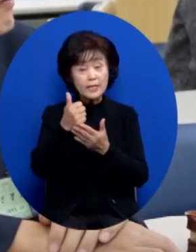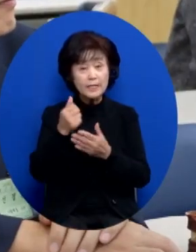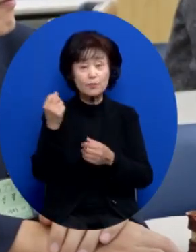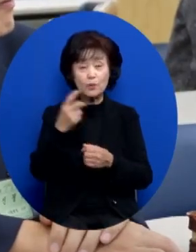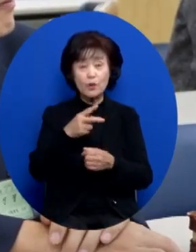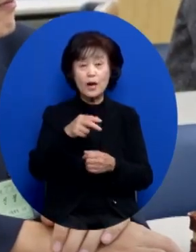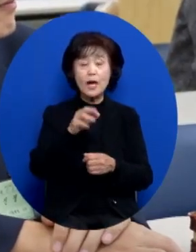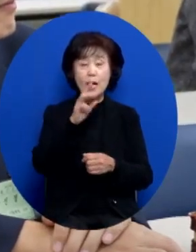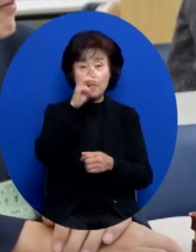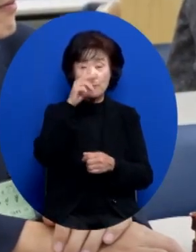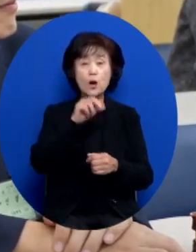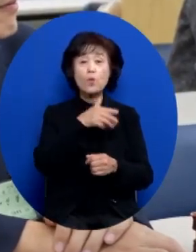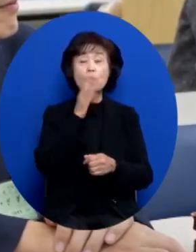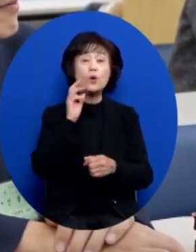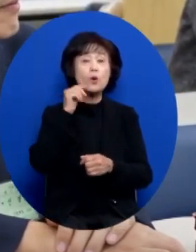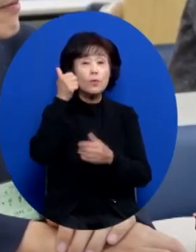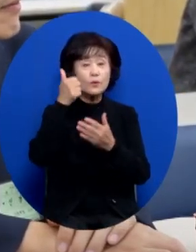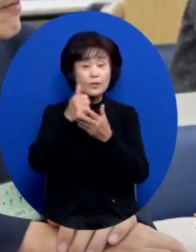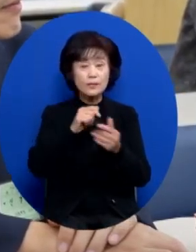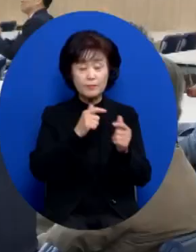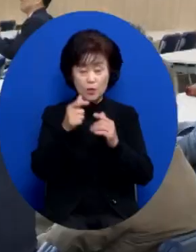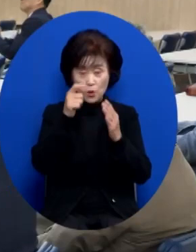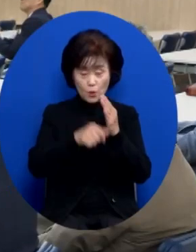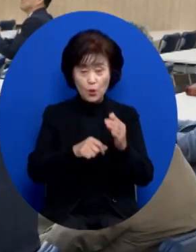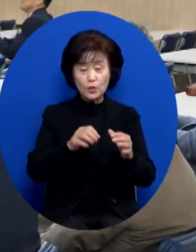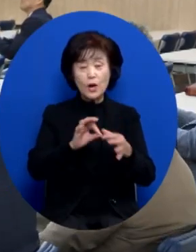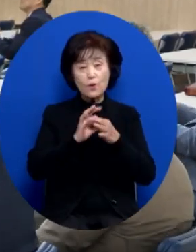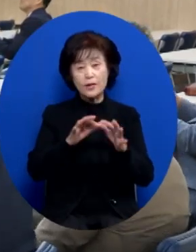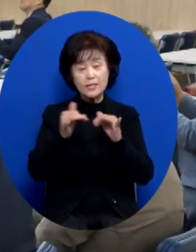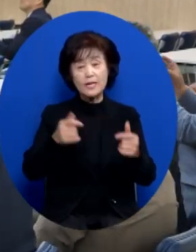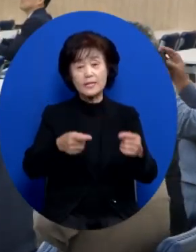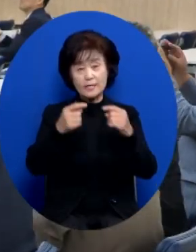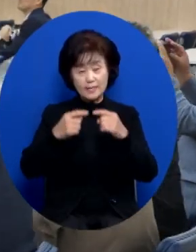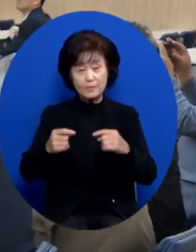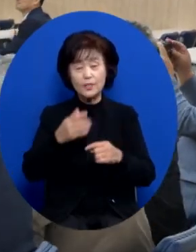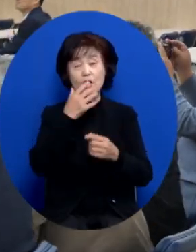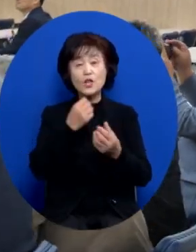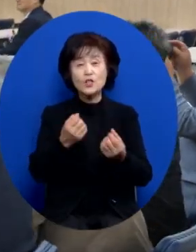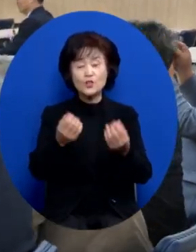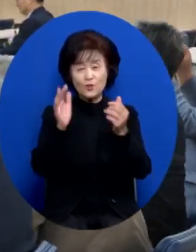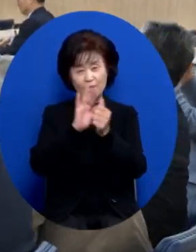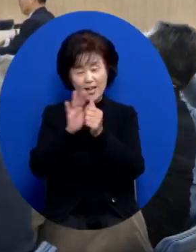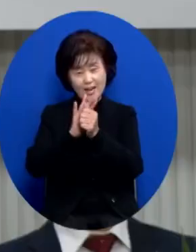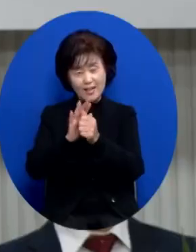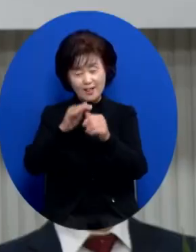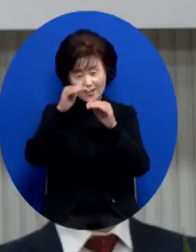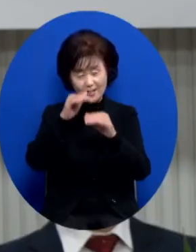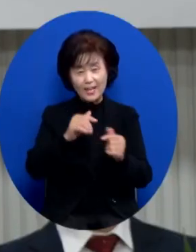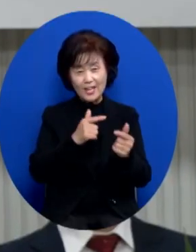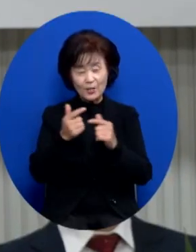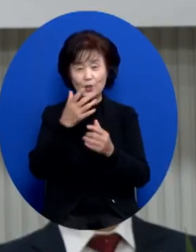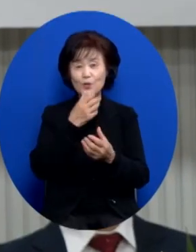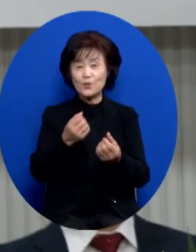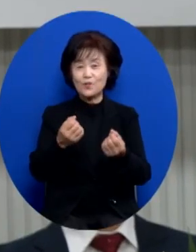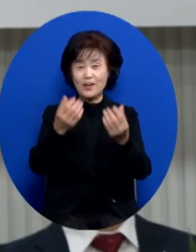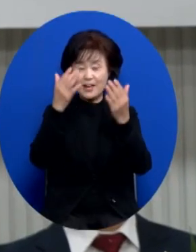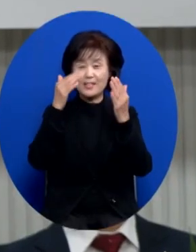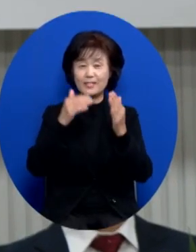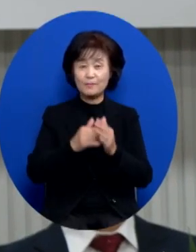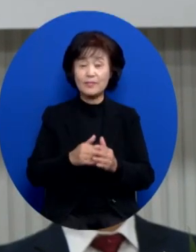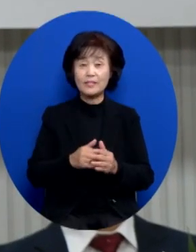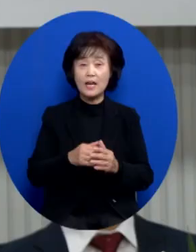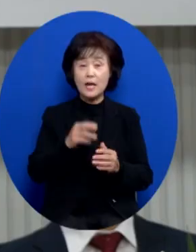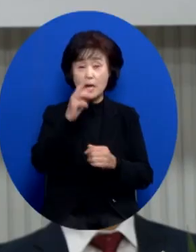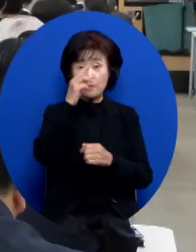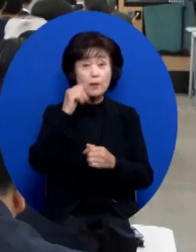봉덕교회 박성순 원로 목사 등 교단 관계자들이 참석해 축사와 격려사로 축하의 말을 전했습니다. 이 자리에서